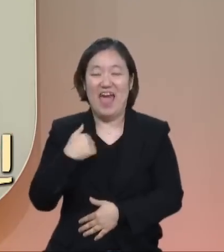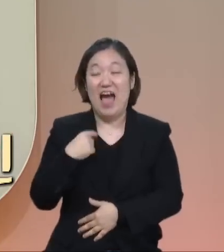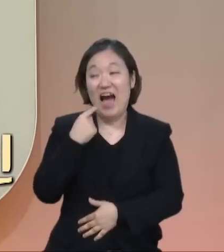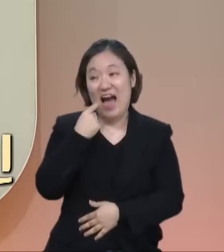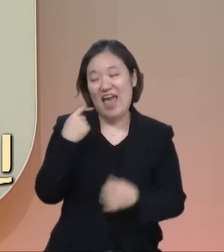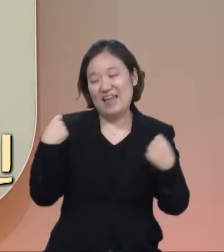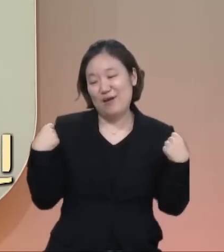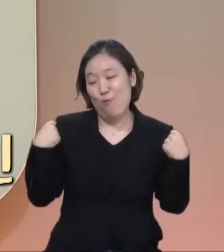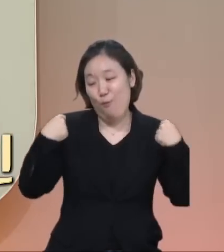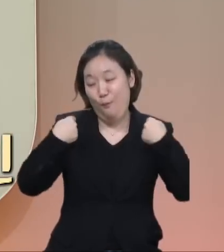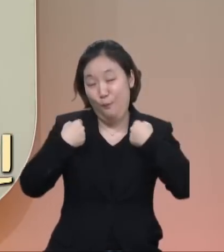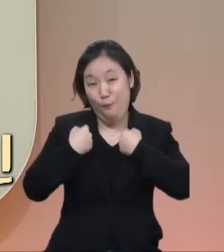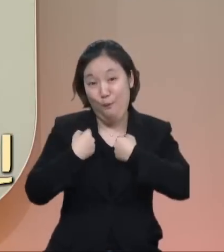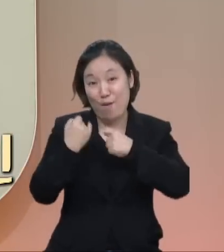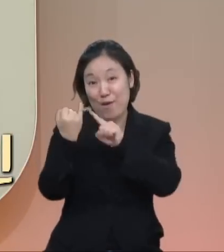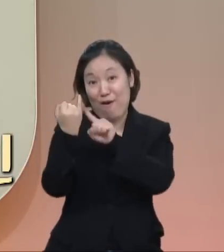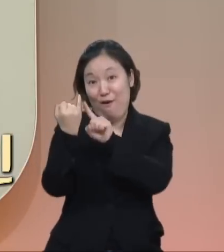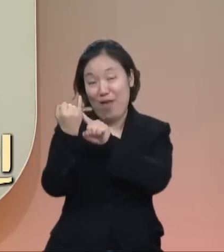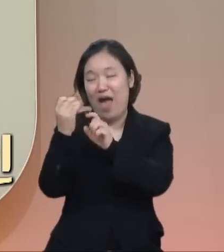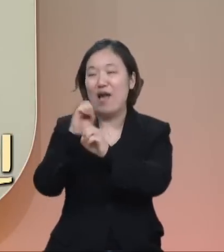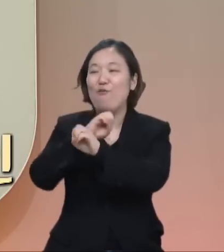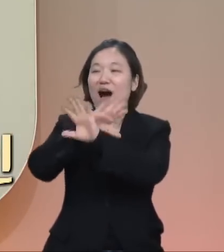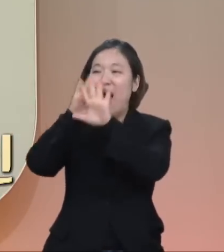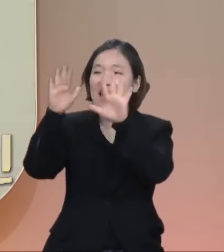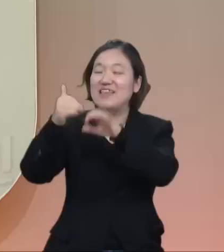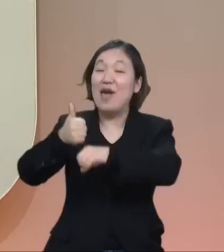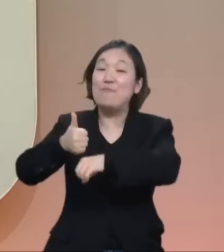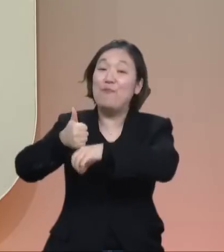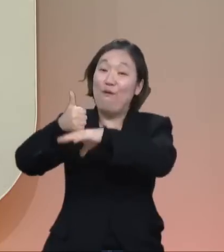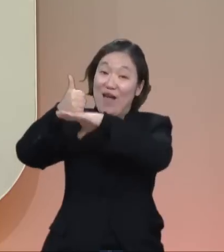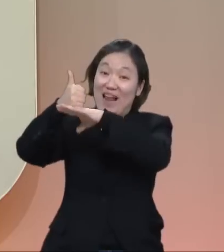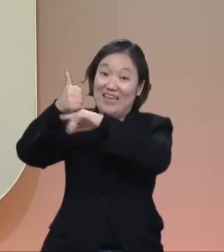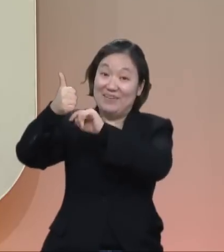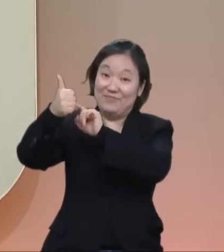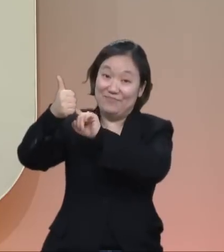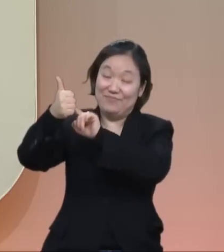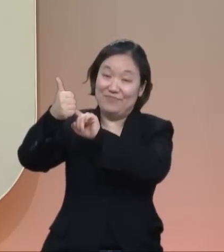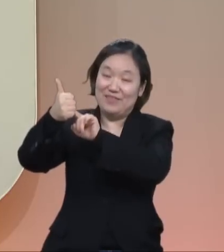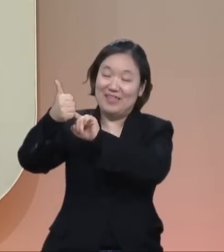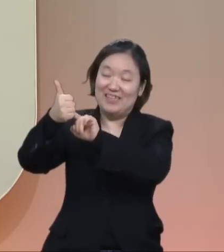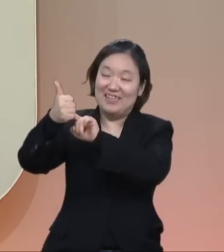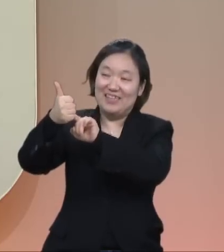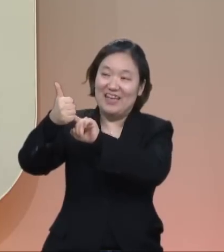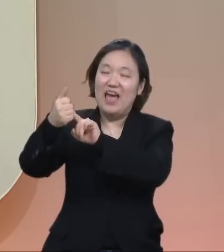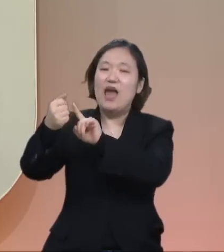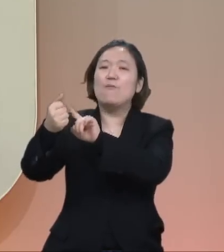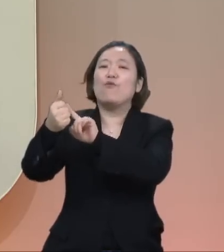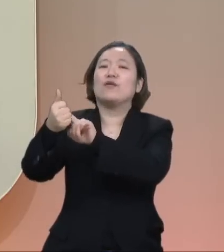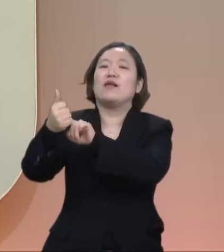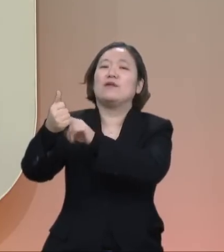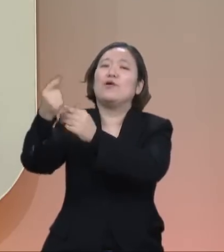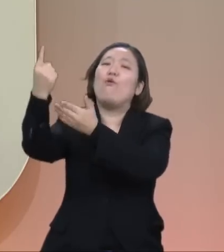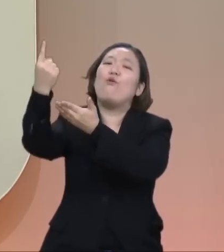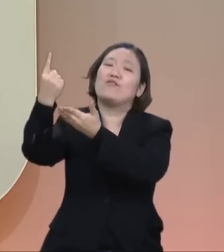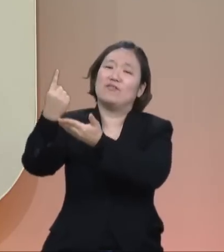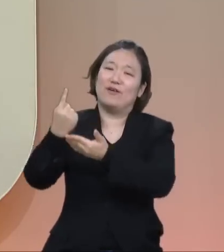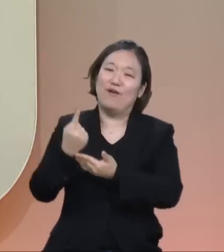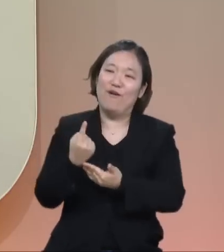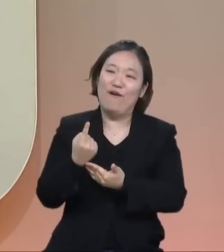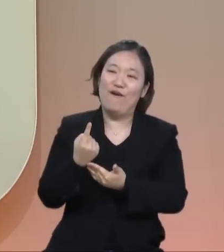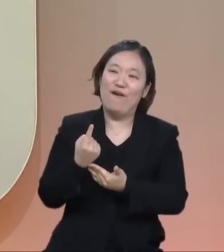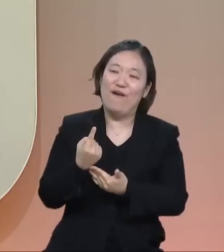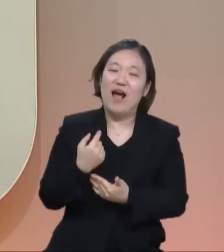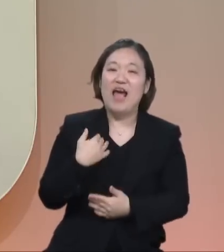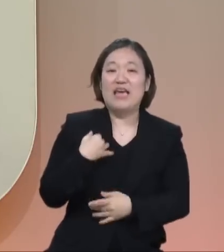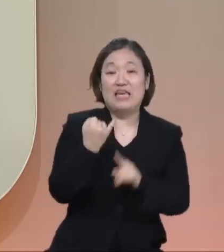옷을 입은 그 귀부인이 그 관세음보살 배기관음이라고 하죠 흰 옷을 입은 관세음보살님이 나타나시더니이